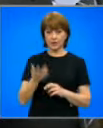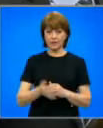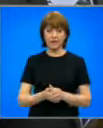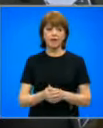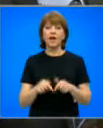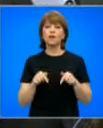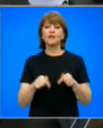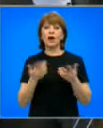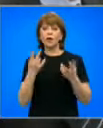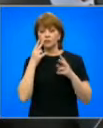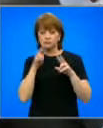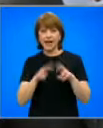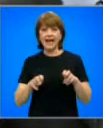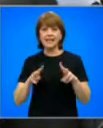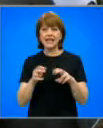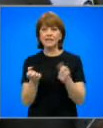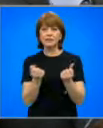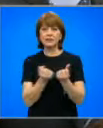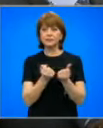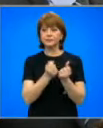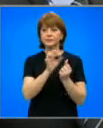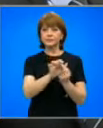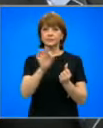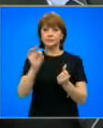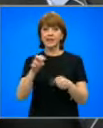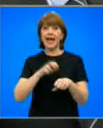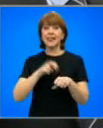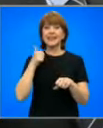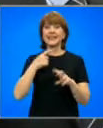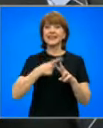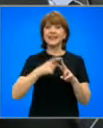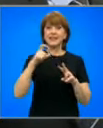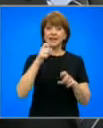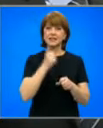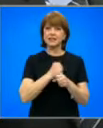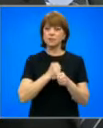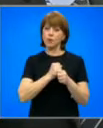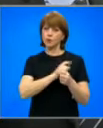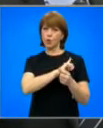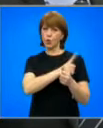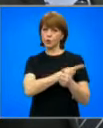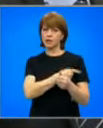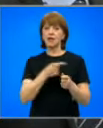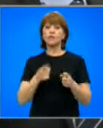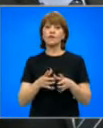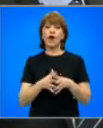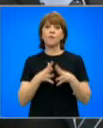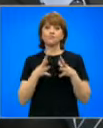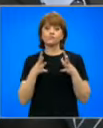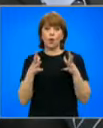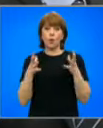Това, което разследваме в момента на много места е, и ДАНС работи усилено, е точно доста голяма